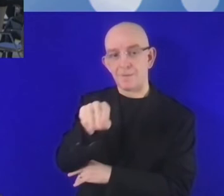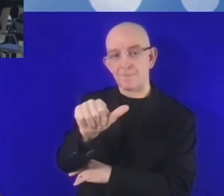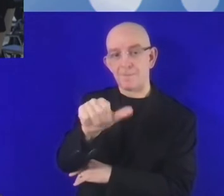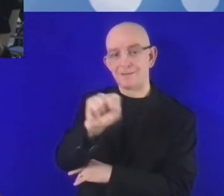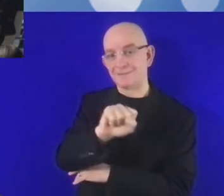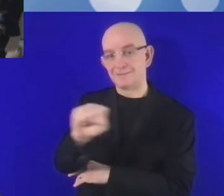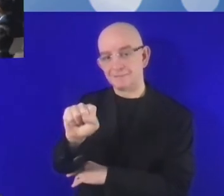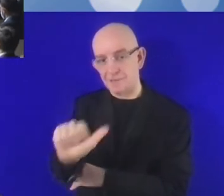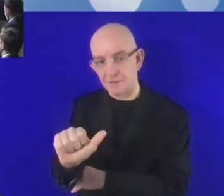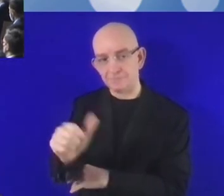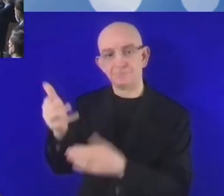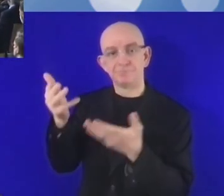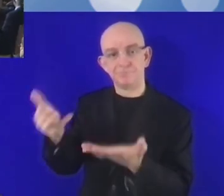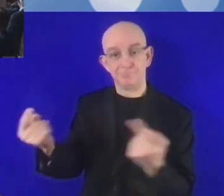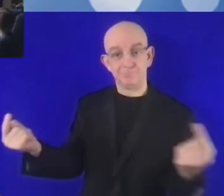Bienvenue, je vous passe la parole.